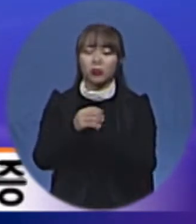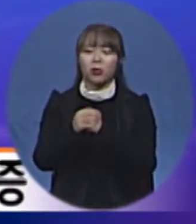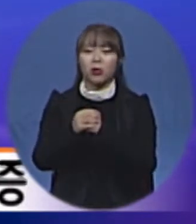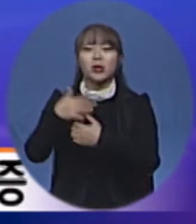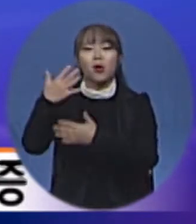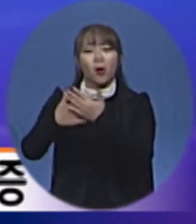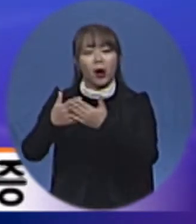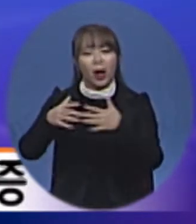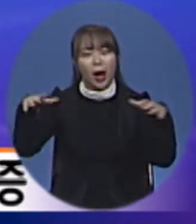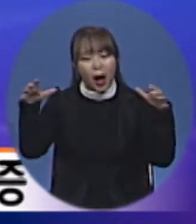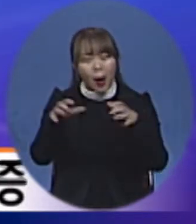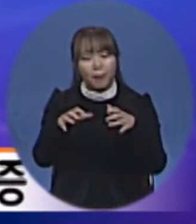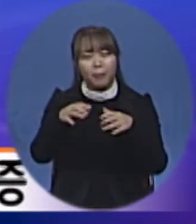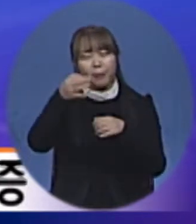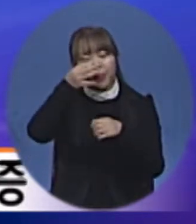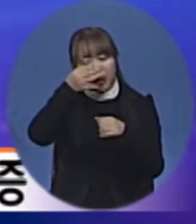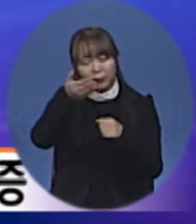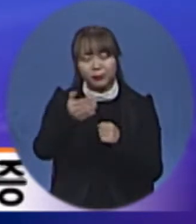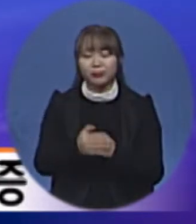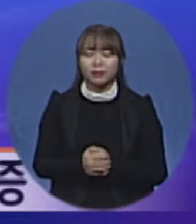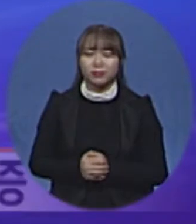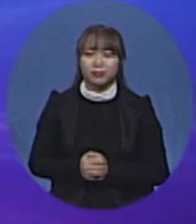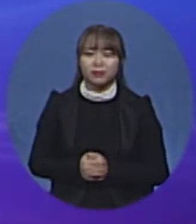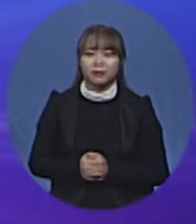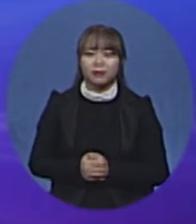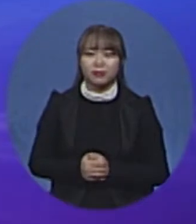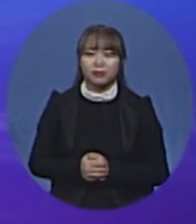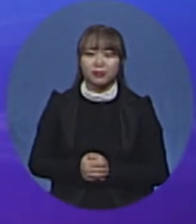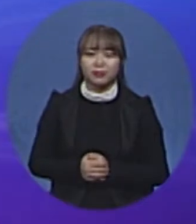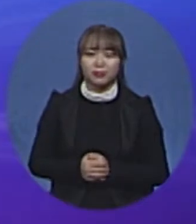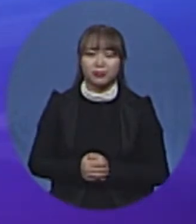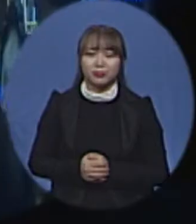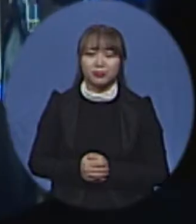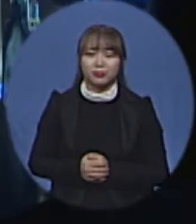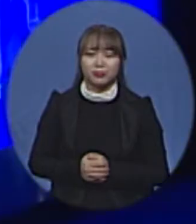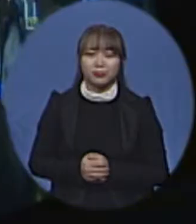다 같이 모였습니다. 이명아 기자입니다.